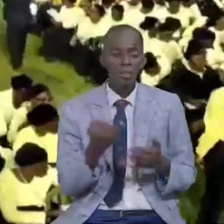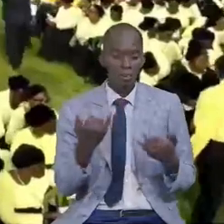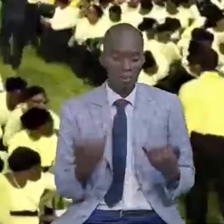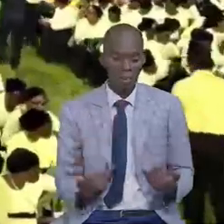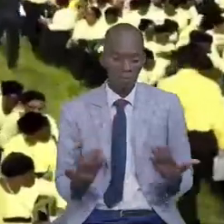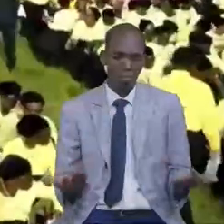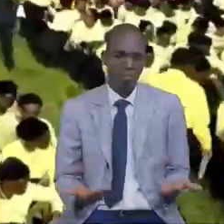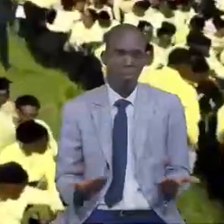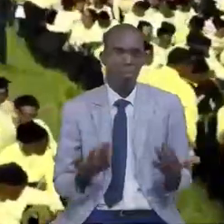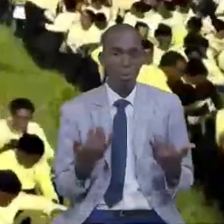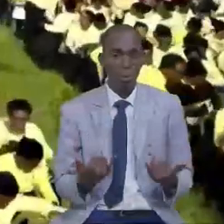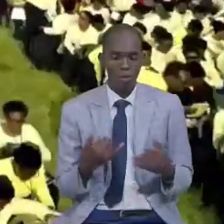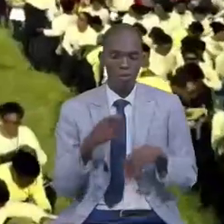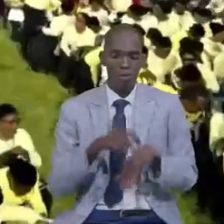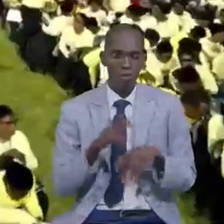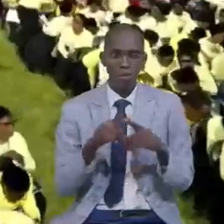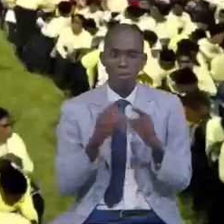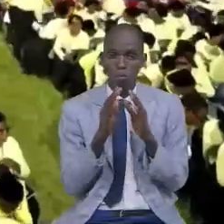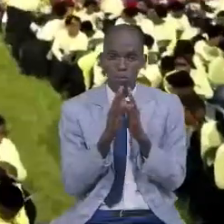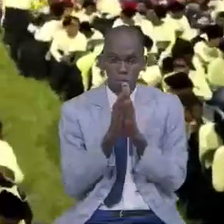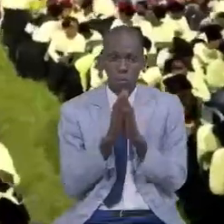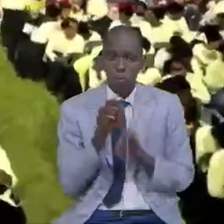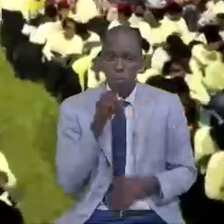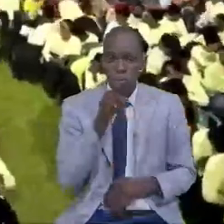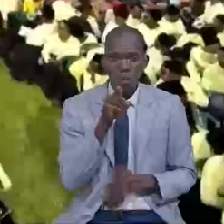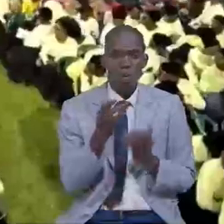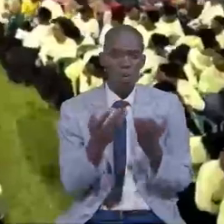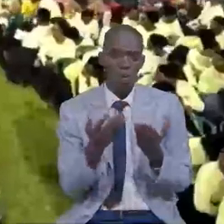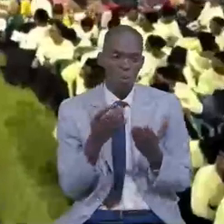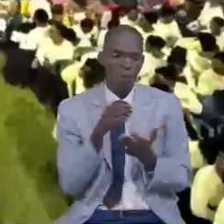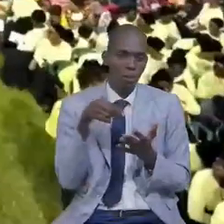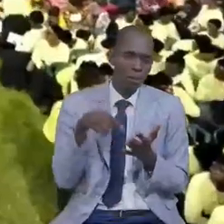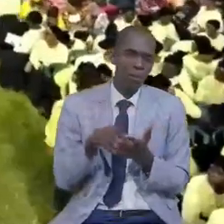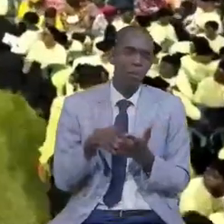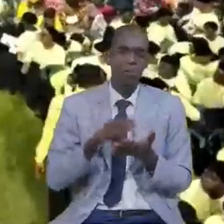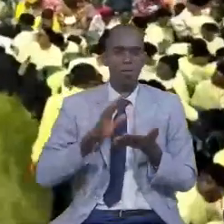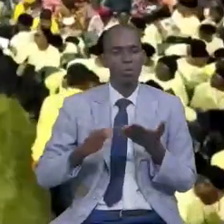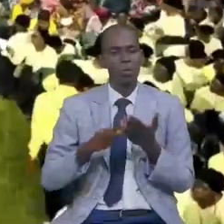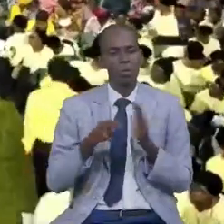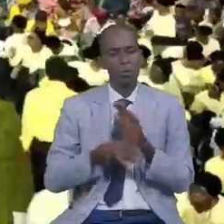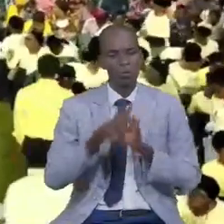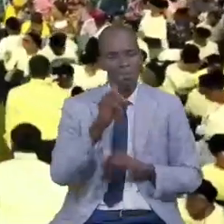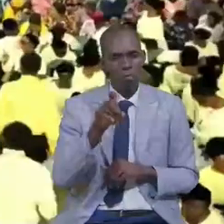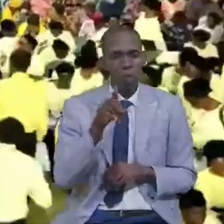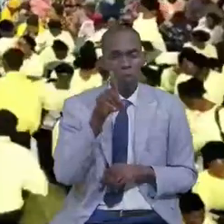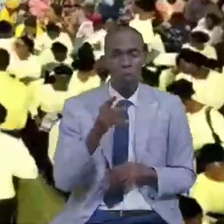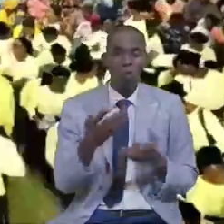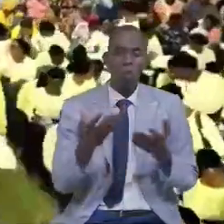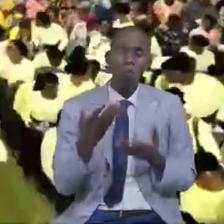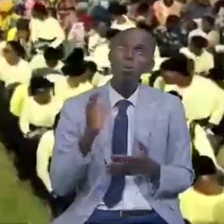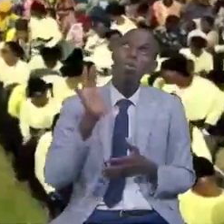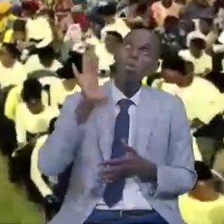disponible. La tête baissée, les yeux fermés, vous voulez ce pardon? Vous voulez ce